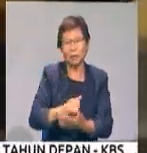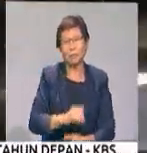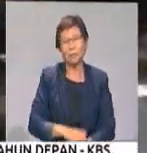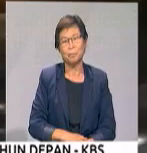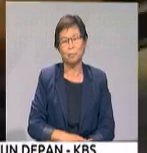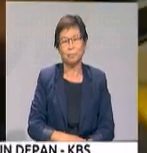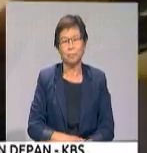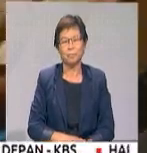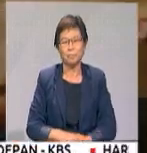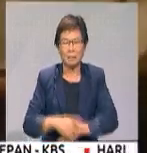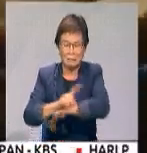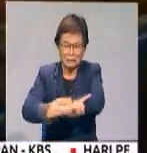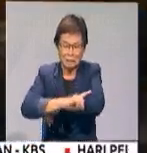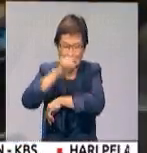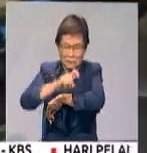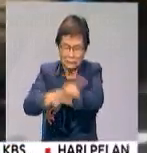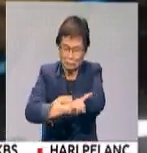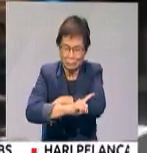kena saman ni.